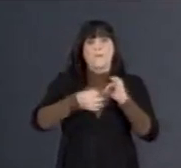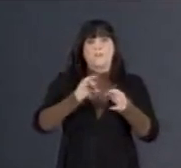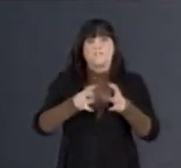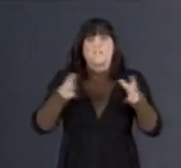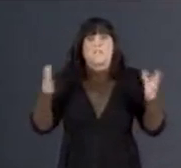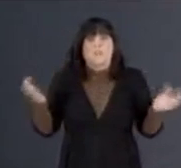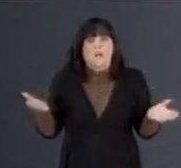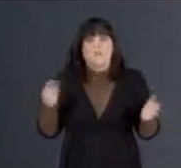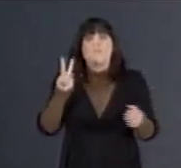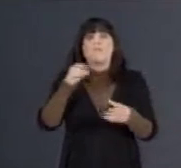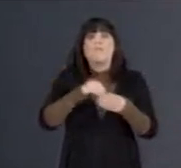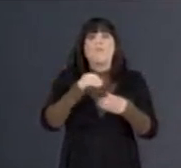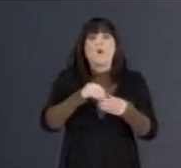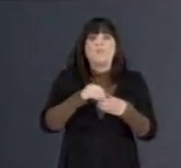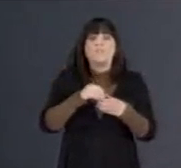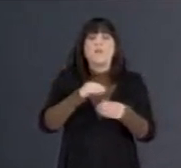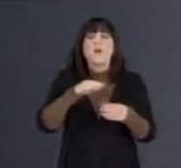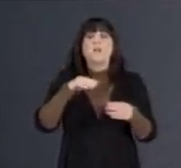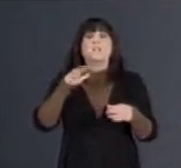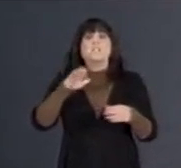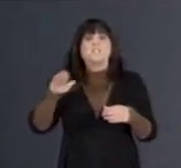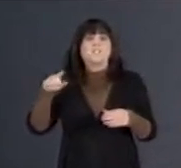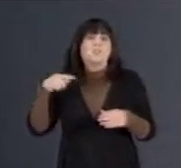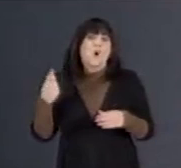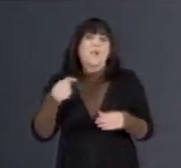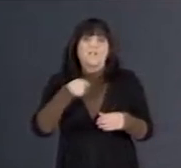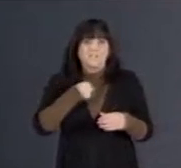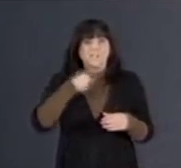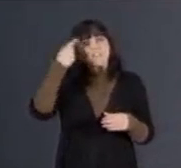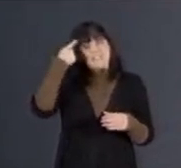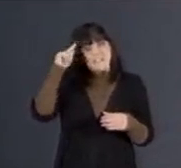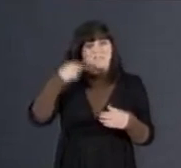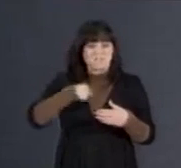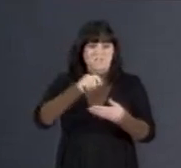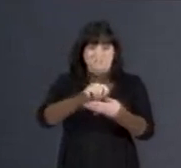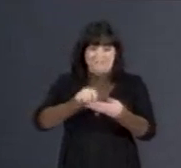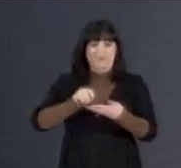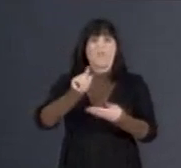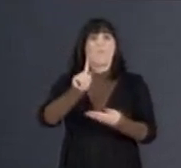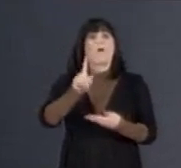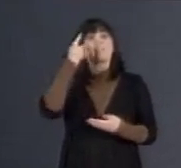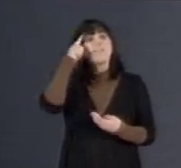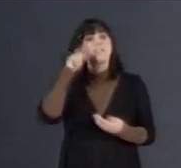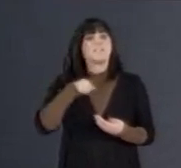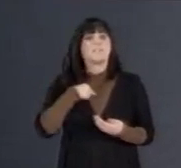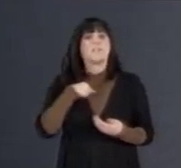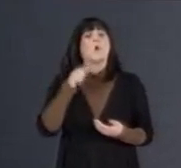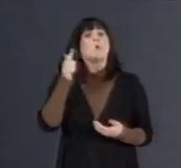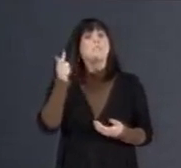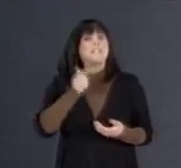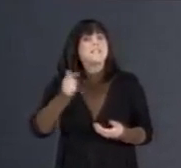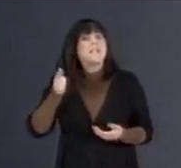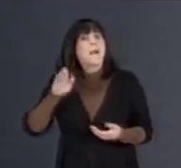Khajifotolom hattighur Uwmajifotolom hattighur Arrayylle amm ismi Nifotolit ali yal-nissi Uem zabbarin